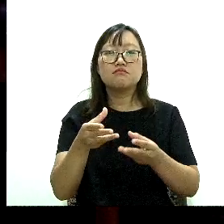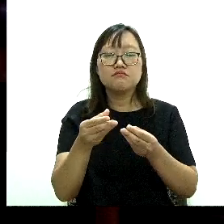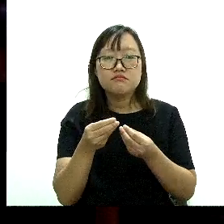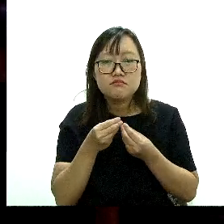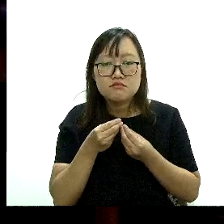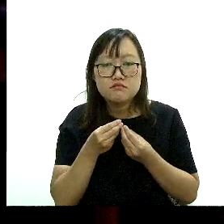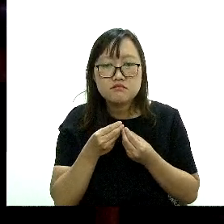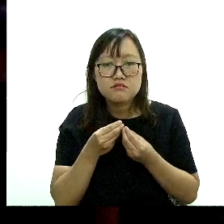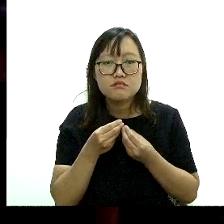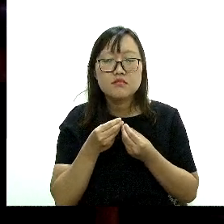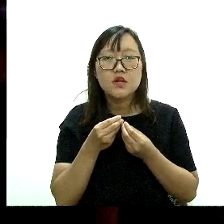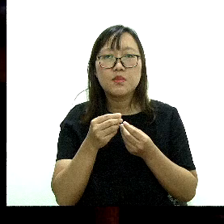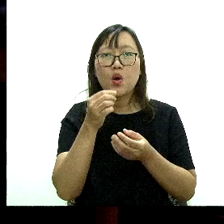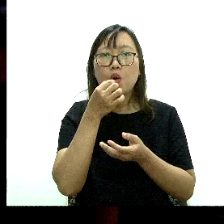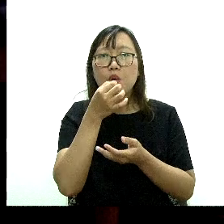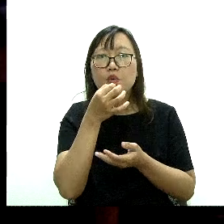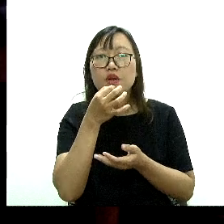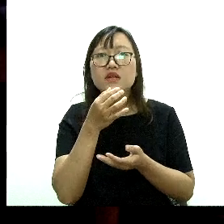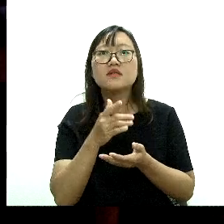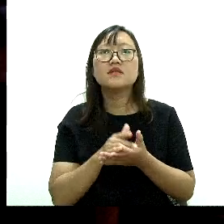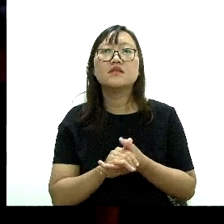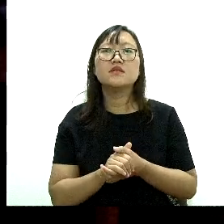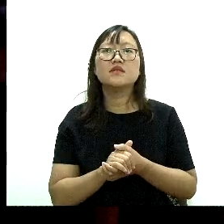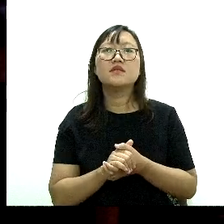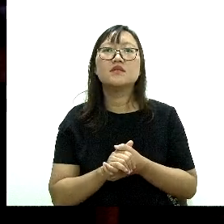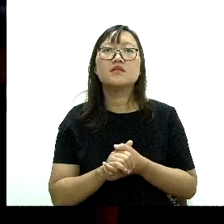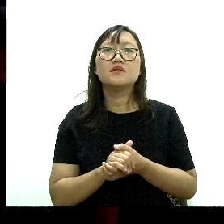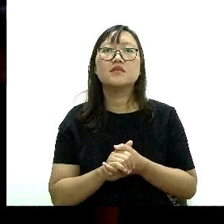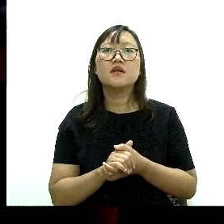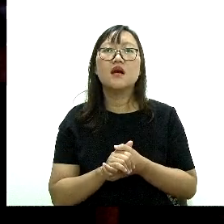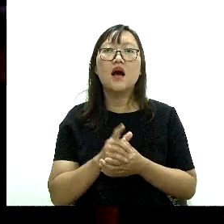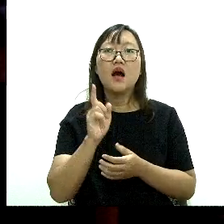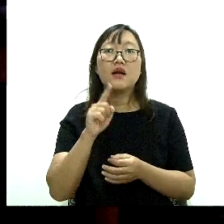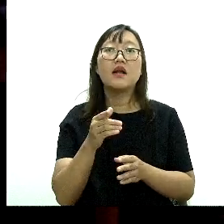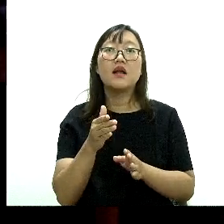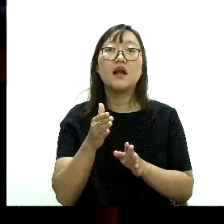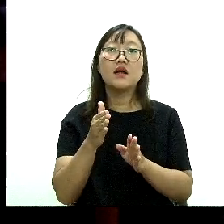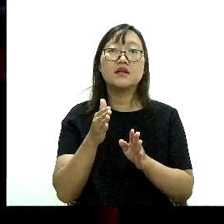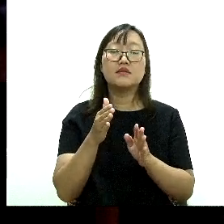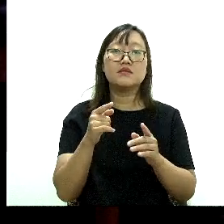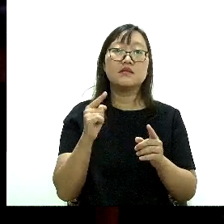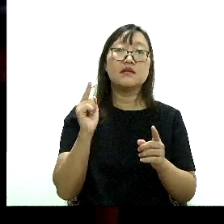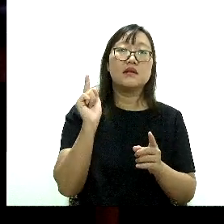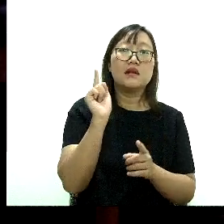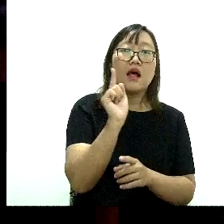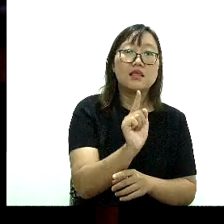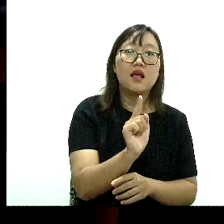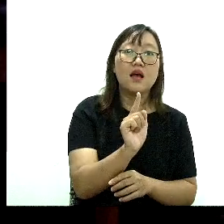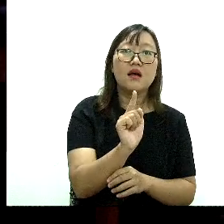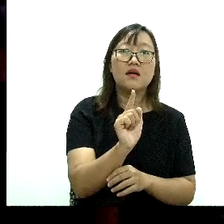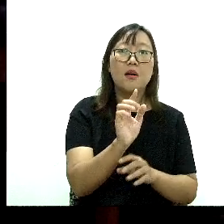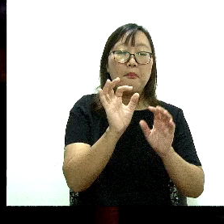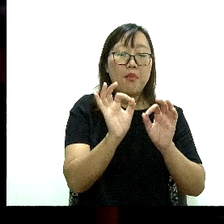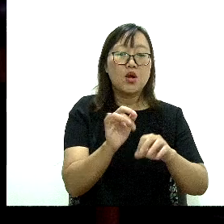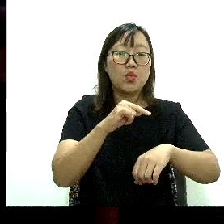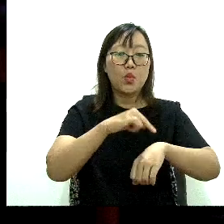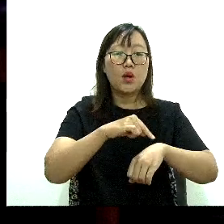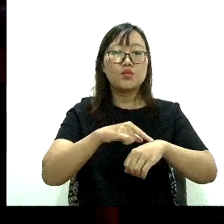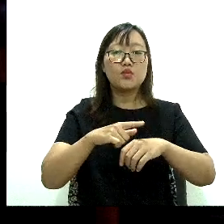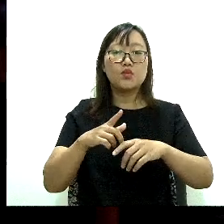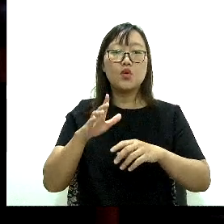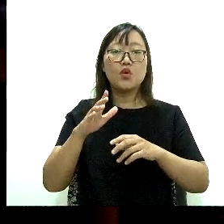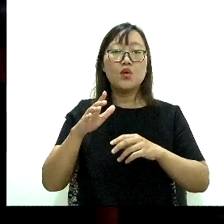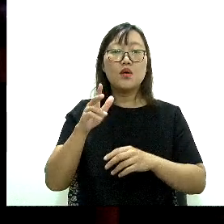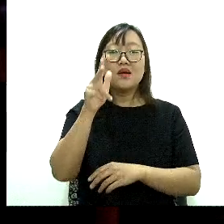hari sebelum pintu dibuka, ada yang datang tepat waktu imam berjalan, ada yang datang